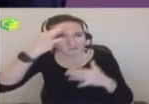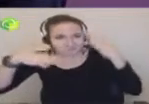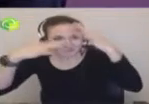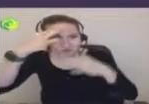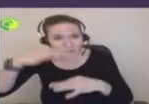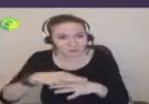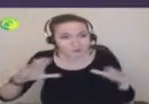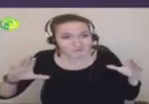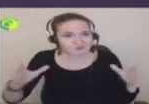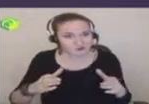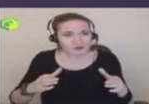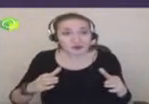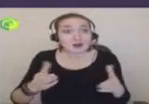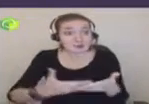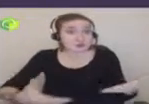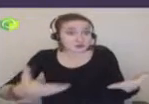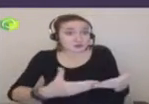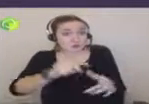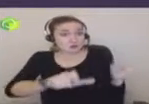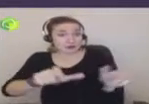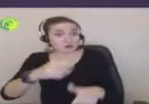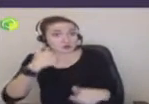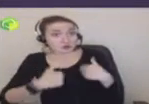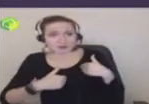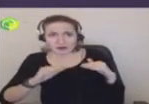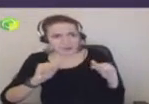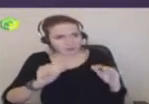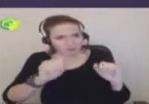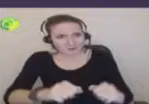qui vivent avec un handicap. Donc vraiment, merci de m'avoir invitée. Je suis